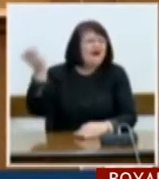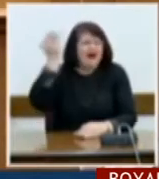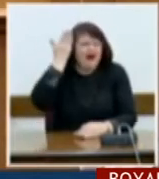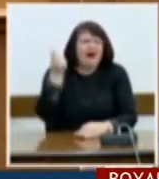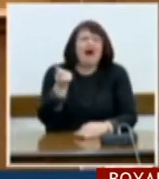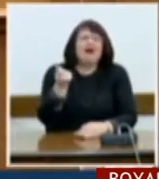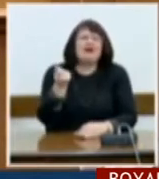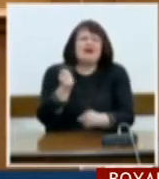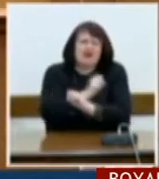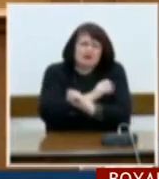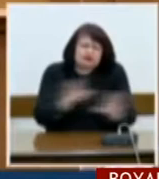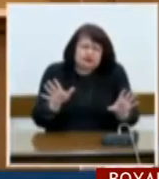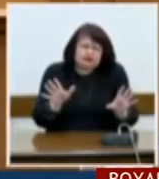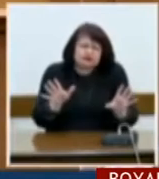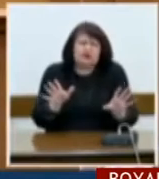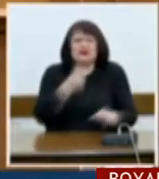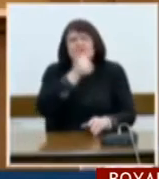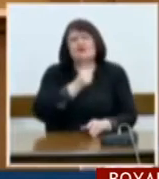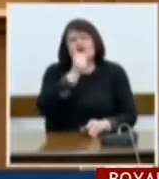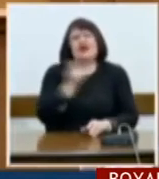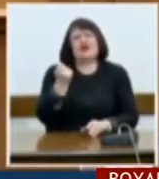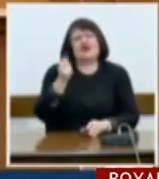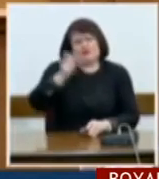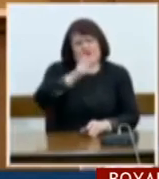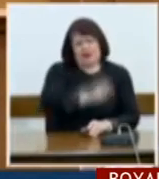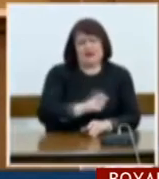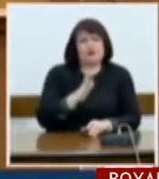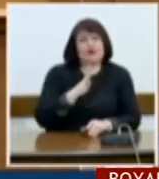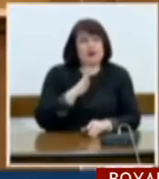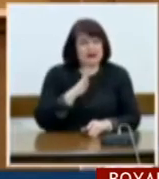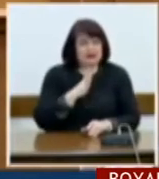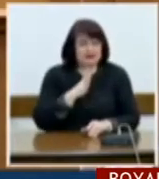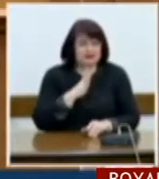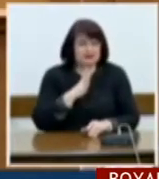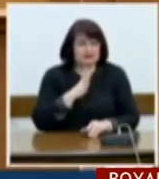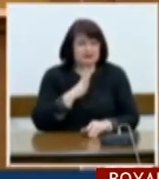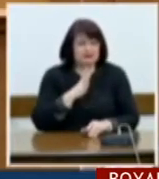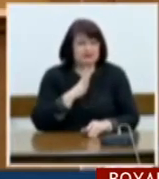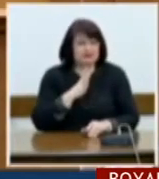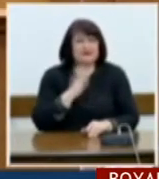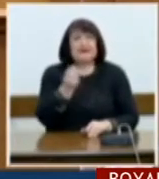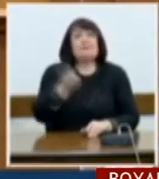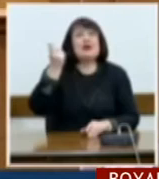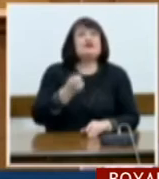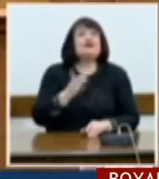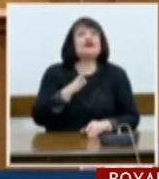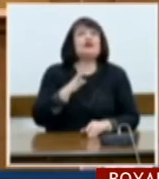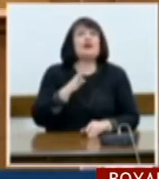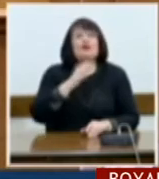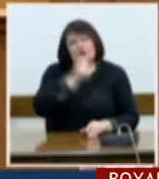ελληνική οικονομία και κάθε Έλληνα πολίτη ή εν πάση περιπτώσει τη συντριπτική πλειοψηφία των πολιτών,